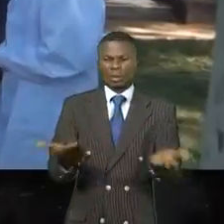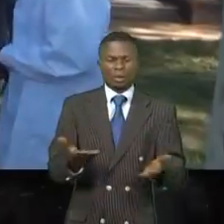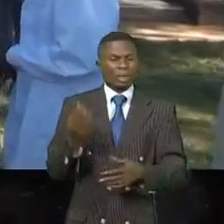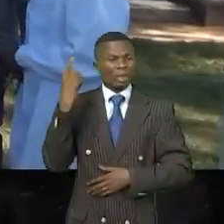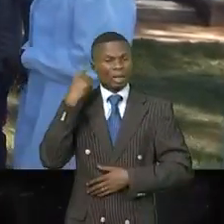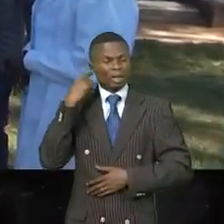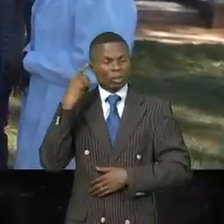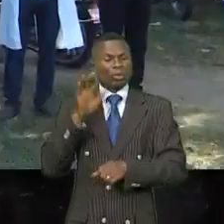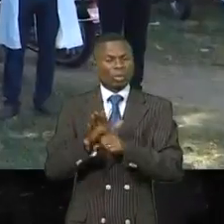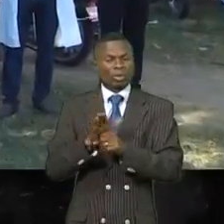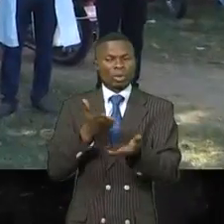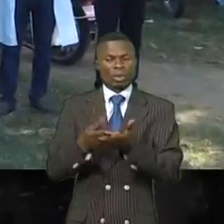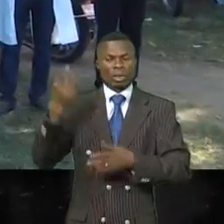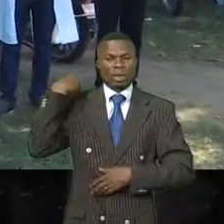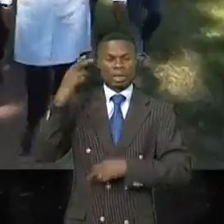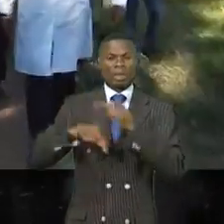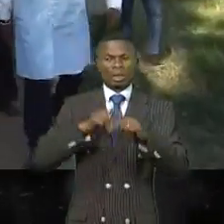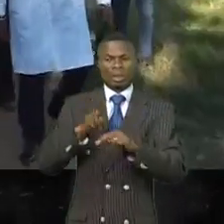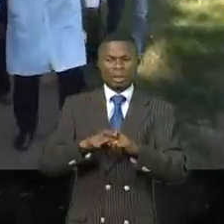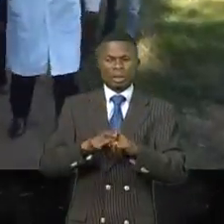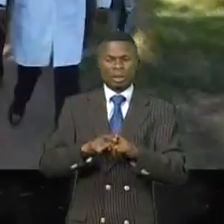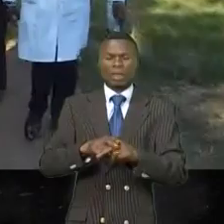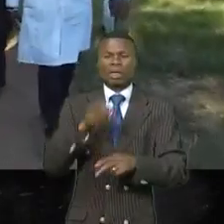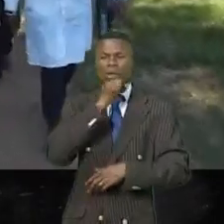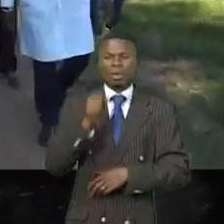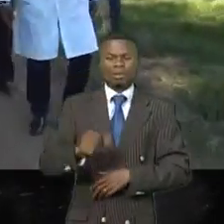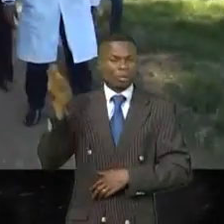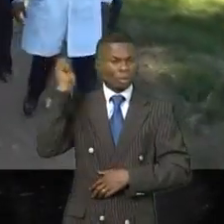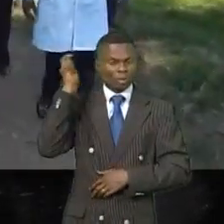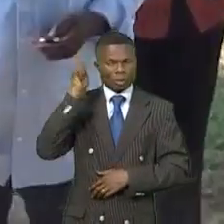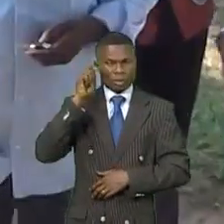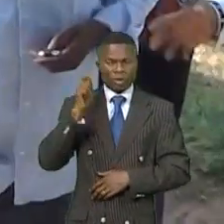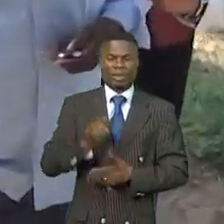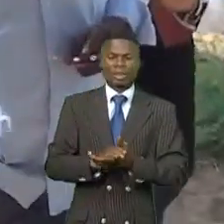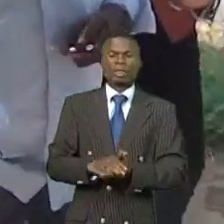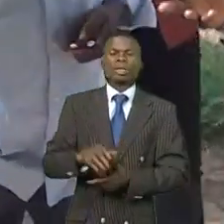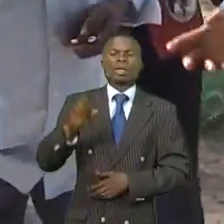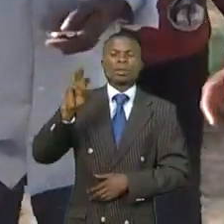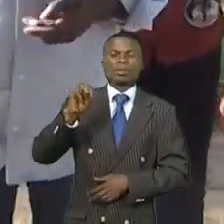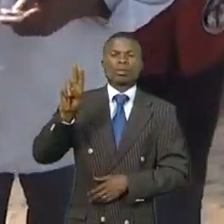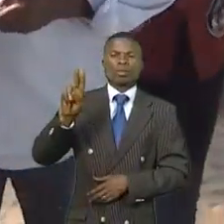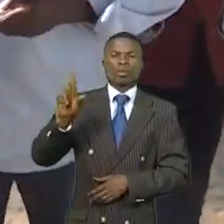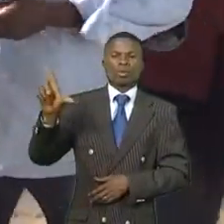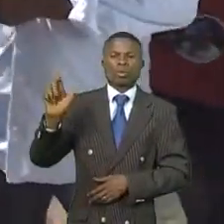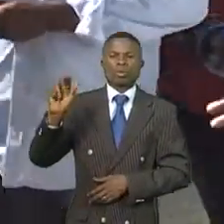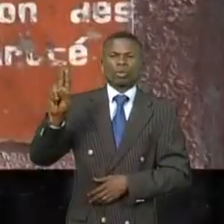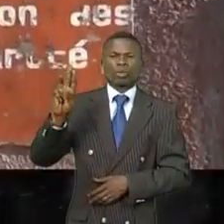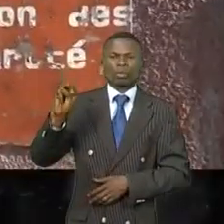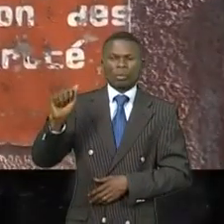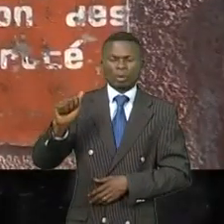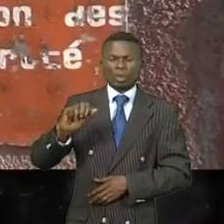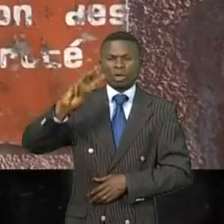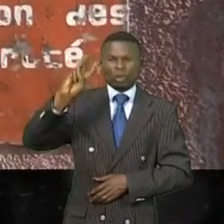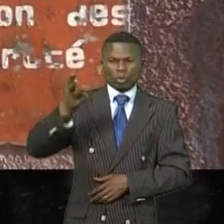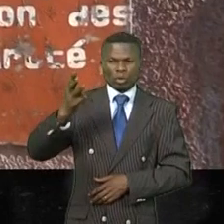situation préoccupante, le député national honoraire, professeur Trifon Kintiemulumba, notable du Kwilu et troisième personnalité